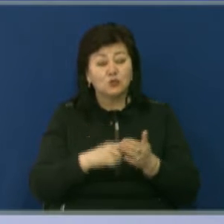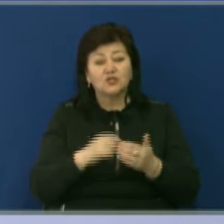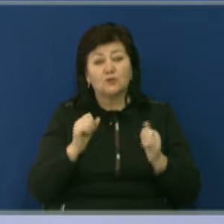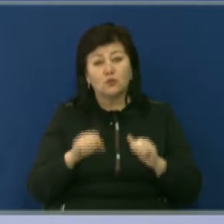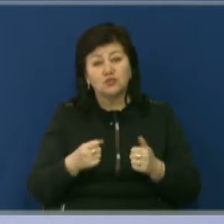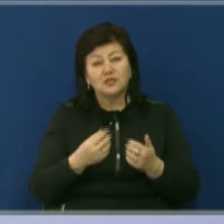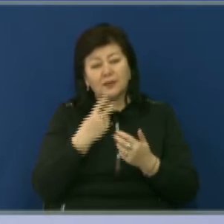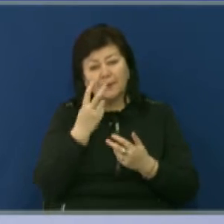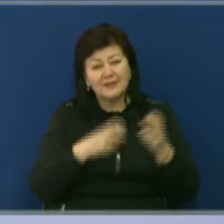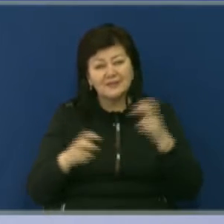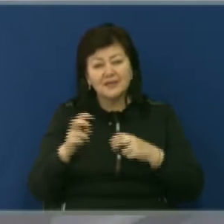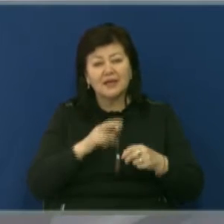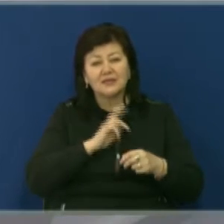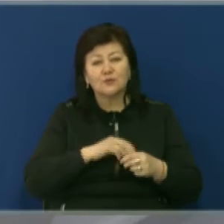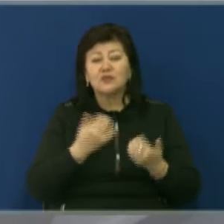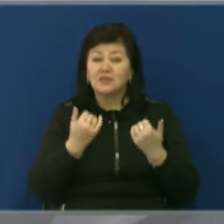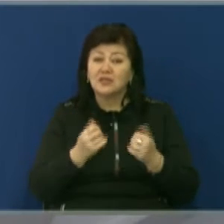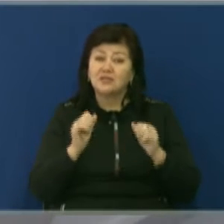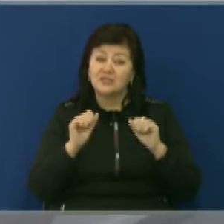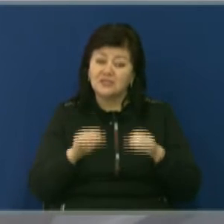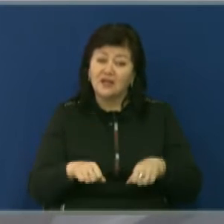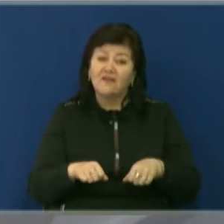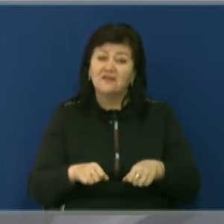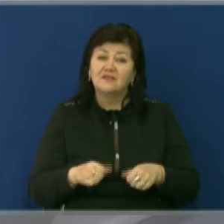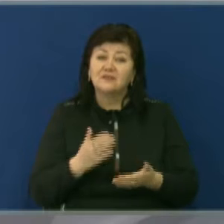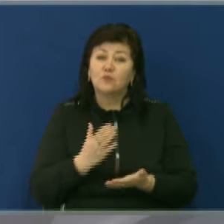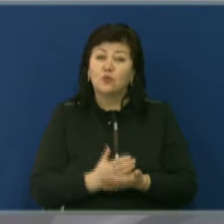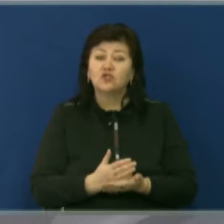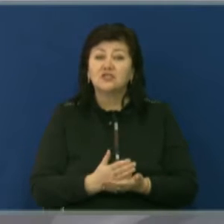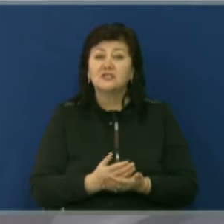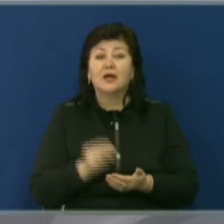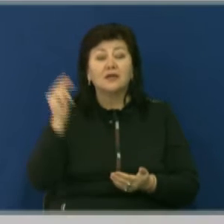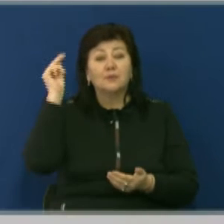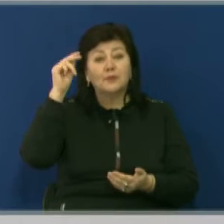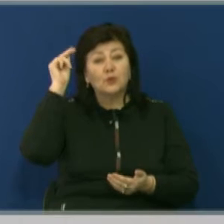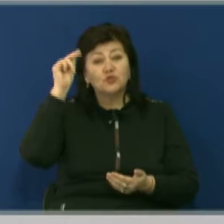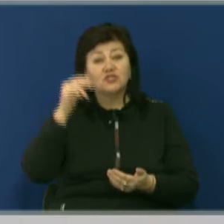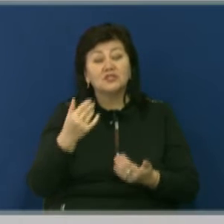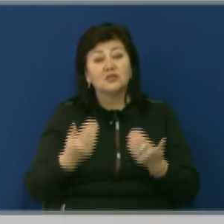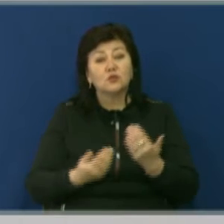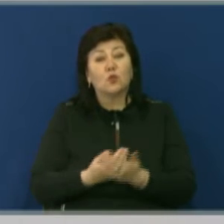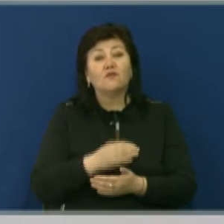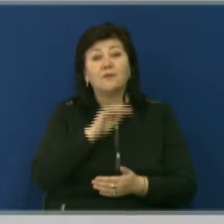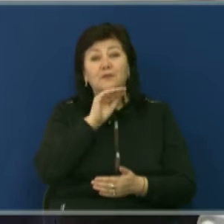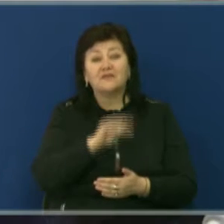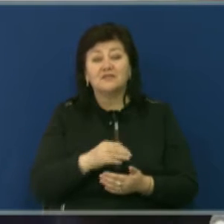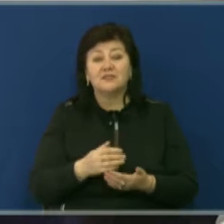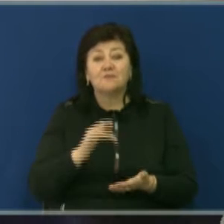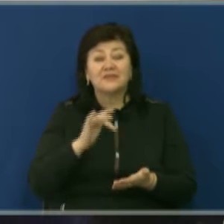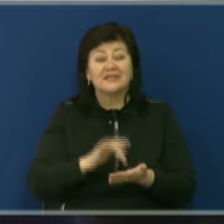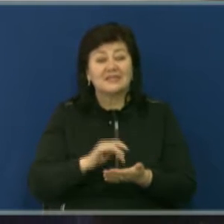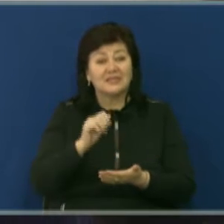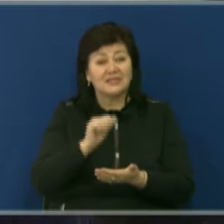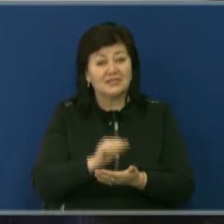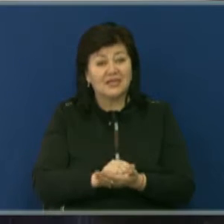неғұрлым сұранысқа ие мамандықтарға оқыту және қайта оқыту бойынша бағдарламаны іске асыру жалғасуда. Жұмыспен қамту орталығы қазіргі уақытта